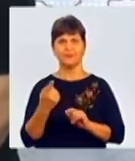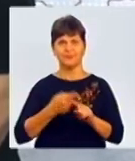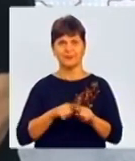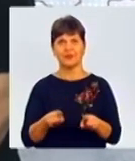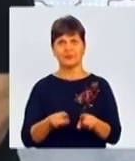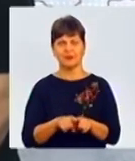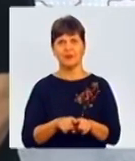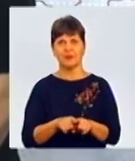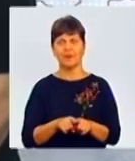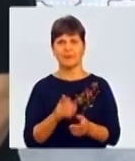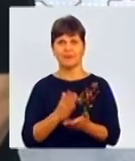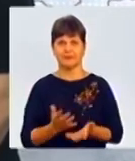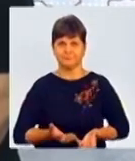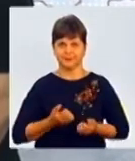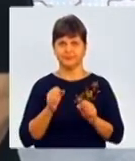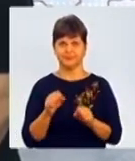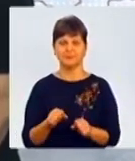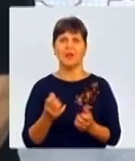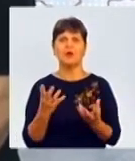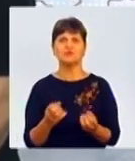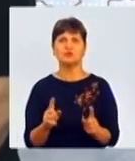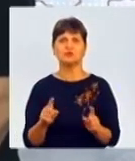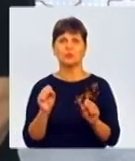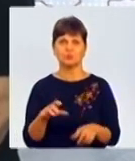небезпека. І що ще може бути, це,